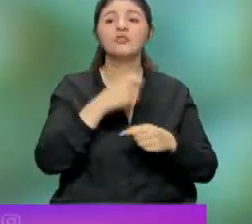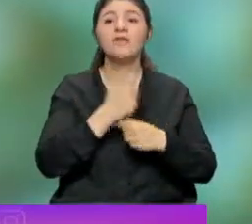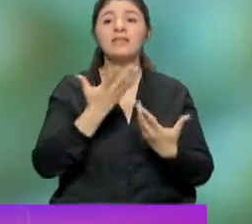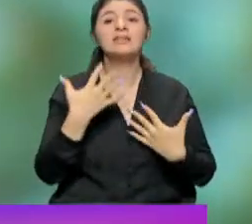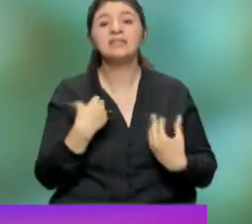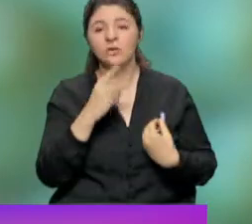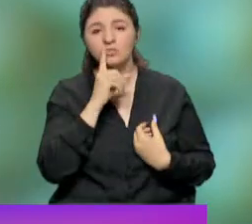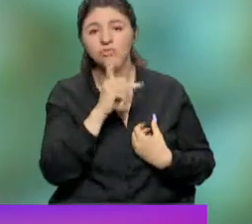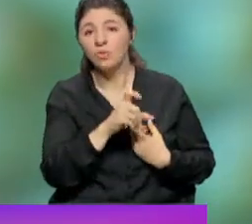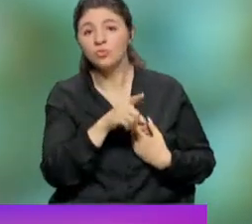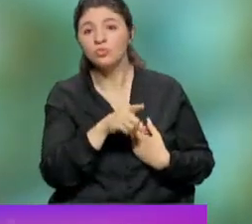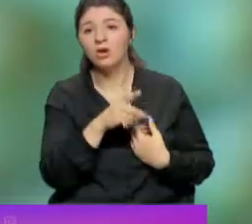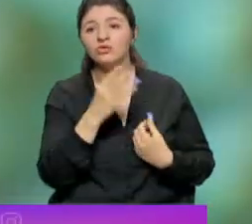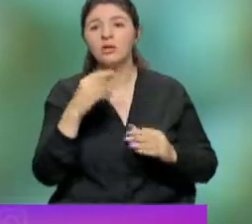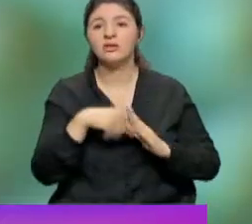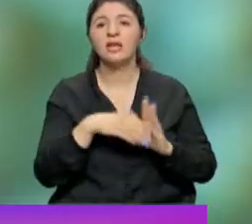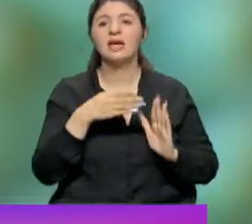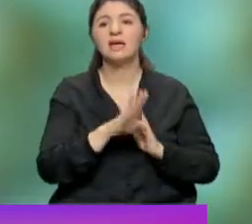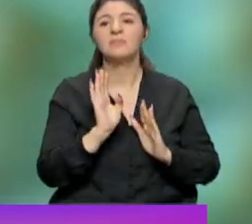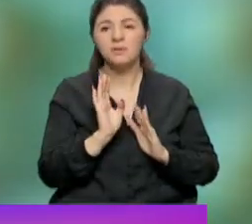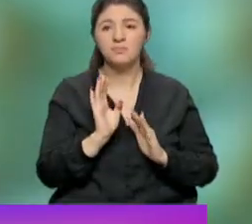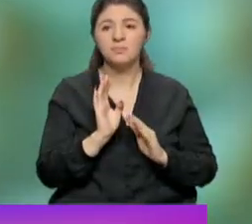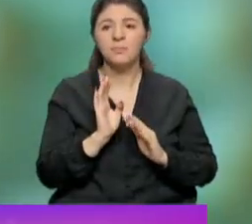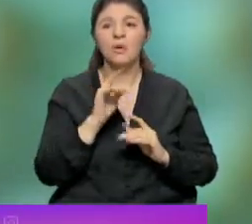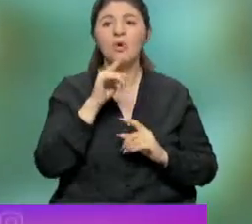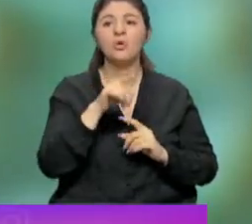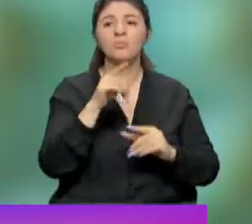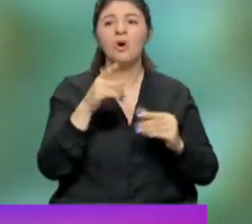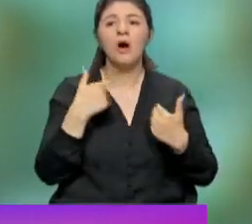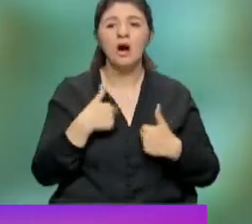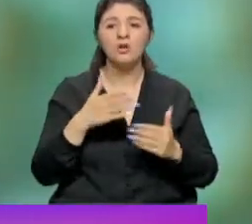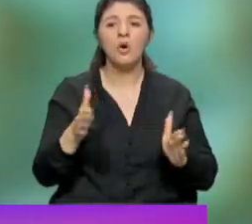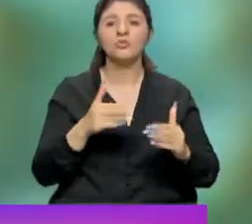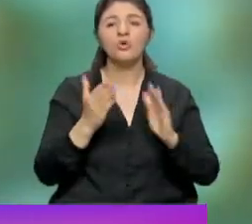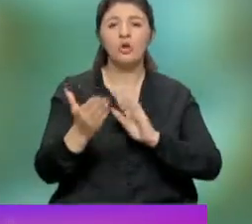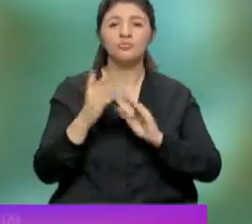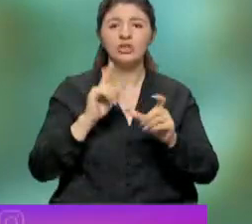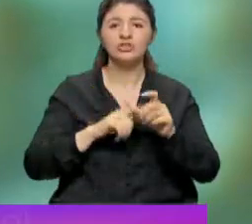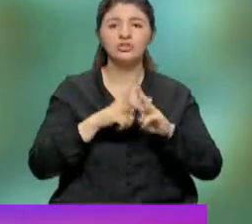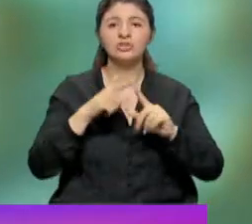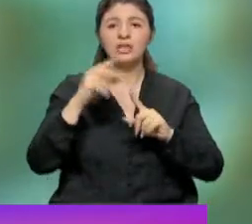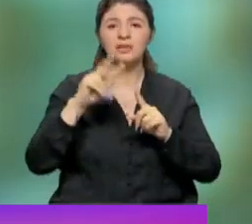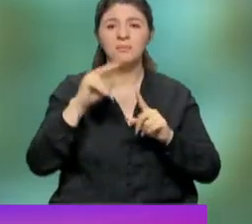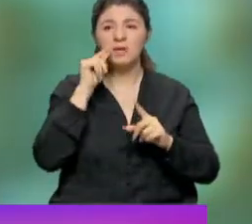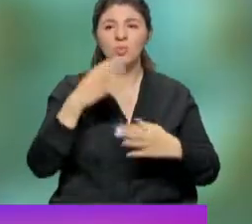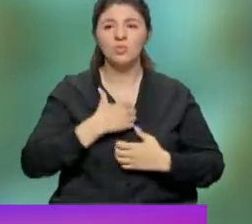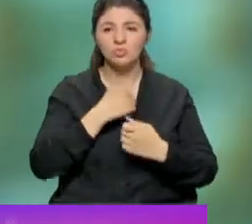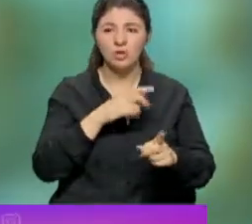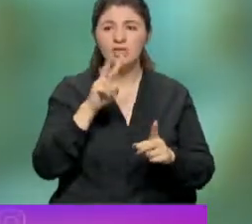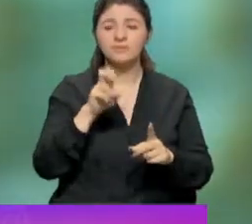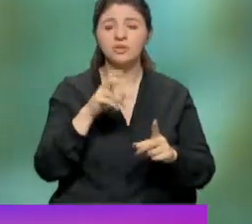sorduklarında artık tabii çok detaya girmeyeyim Onun bu durumu O da komşu Çetin Doğan'ı dövüyor